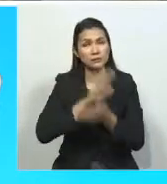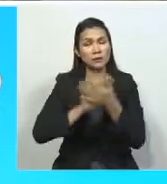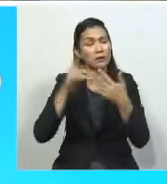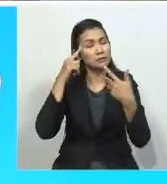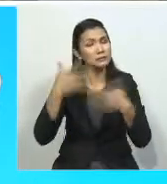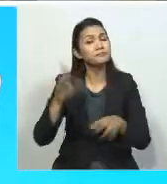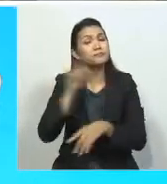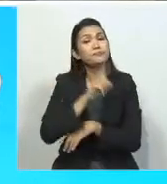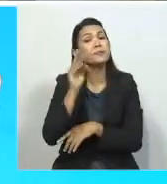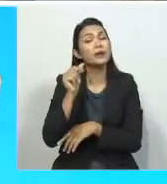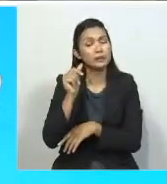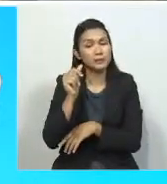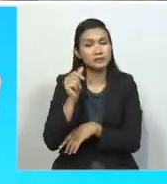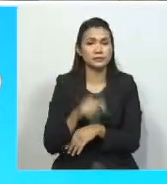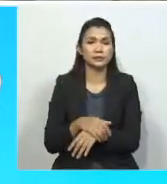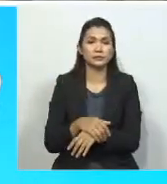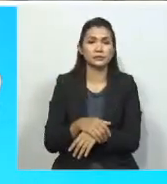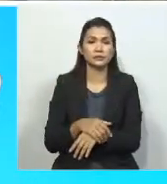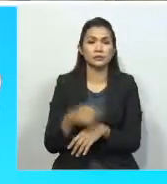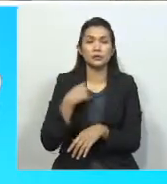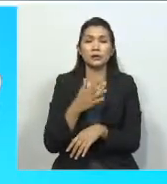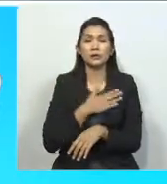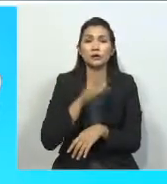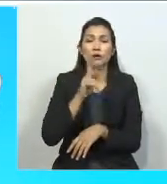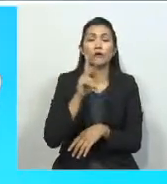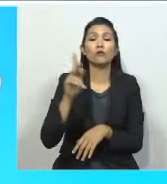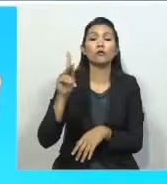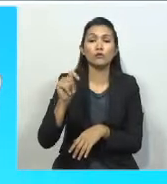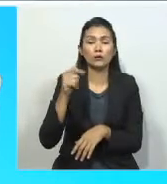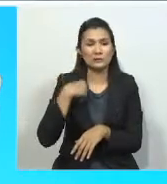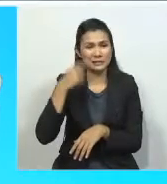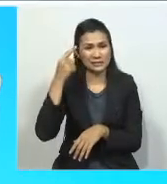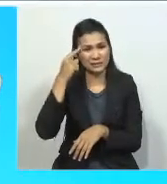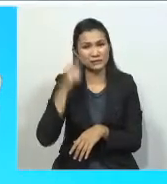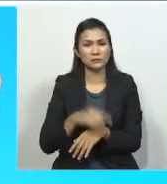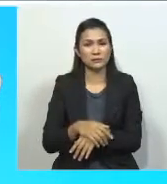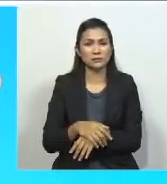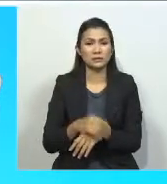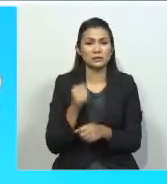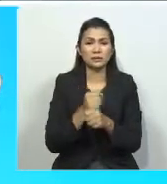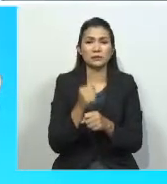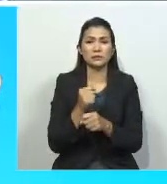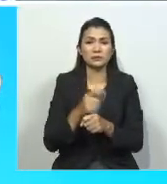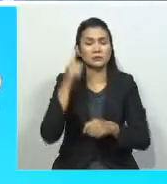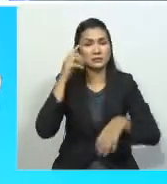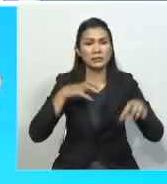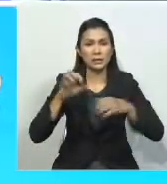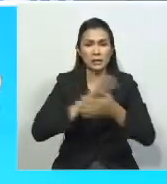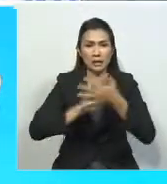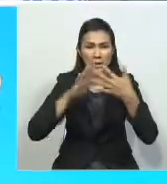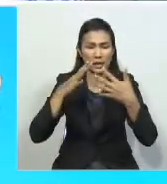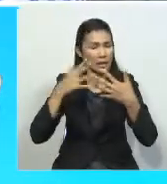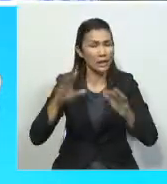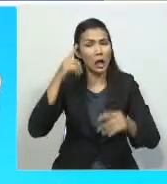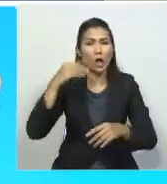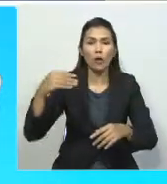าก ทางสำนักงานกกต.กรุงเทพมหานครก็คาดว่าจะดำเนินการให้แล้วเสร็จโดยเร็วที่สุดนะ